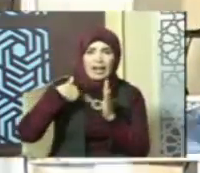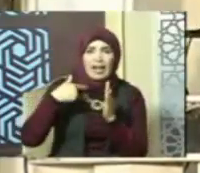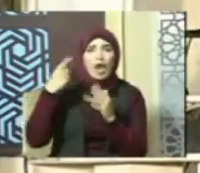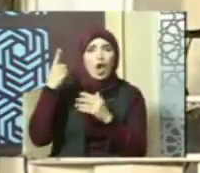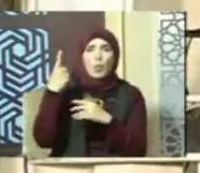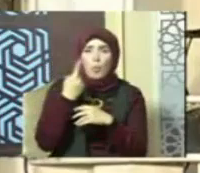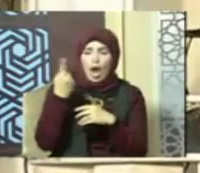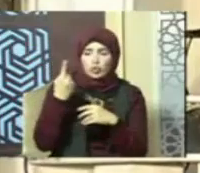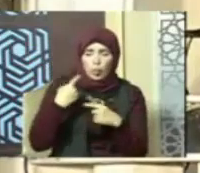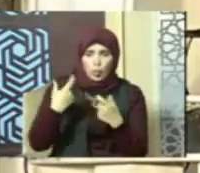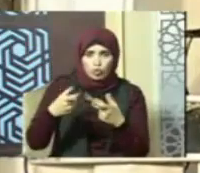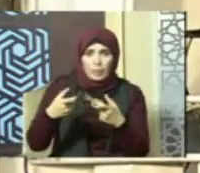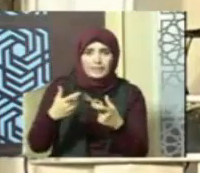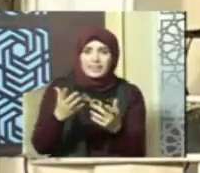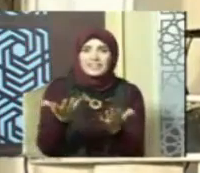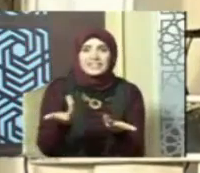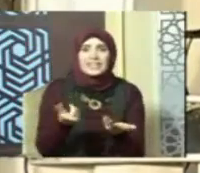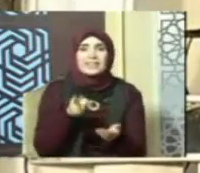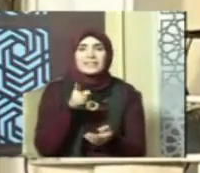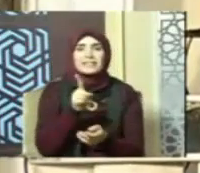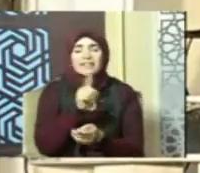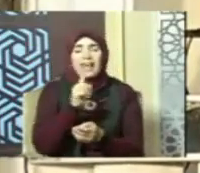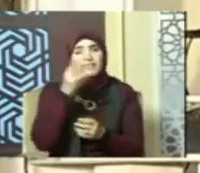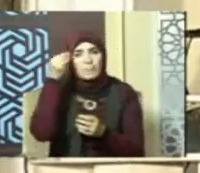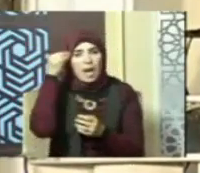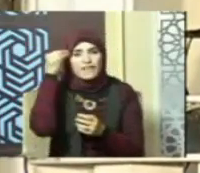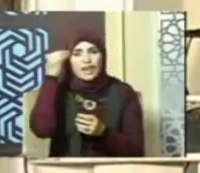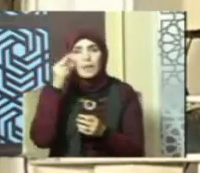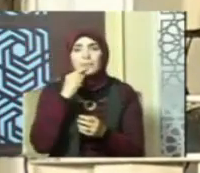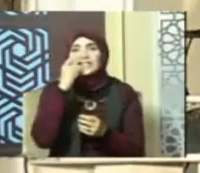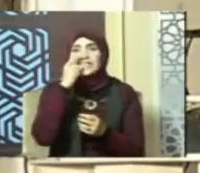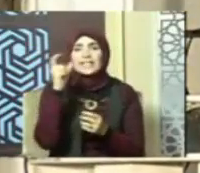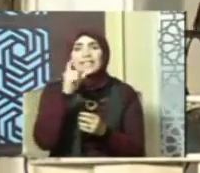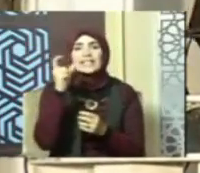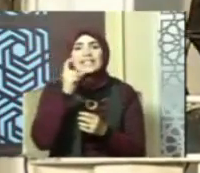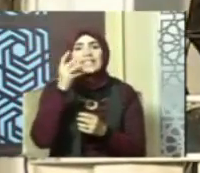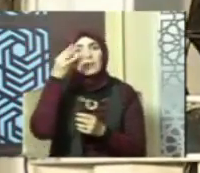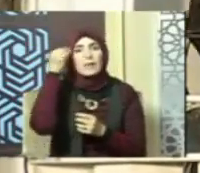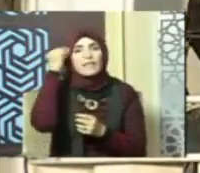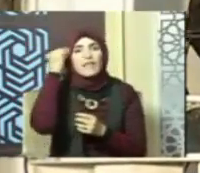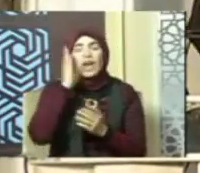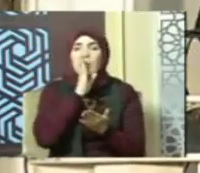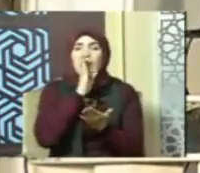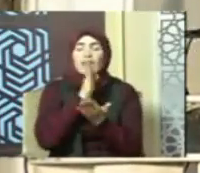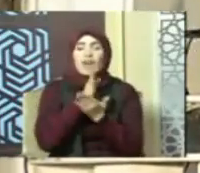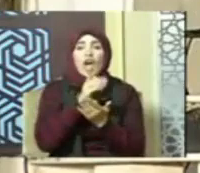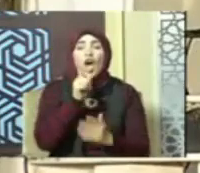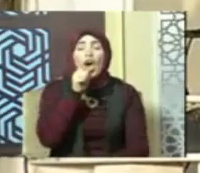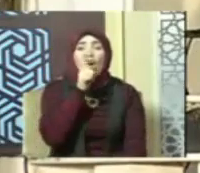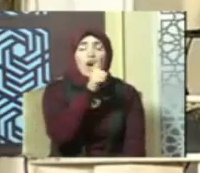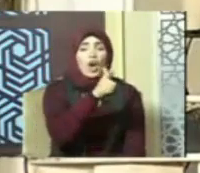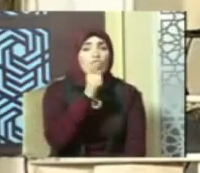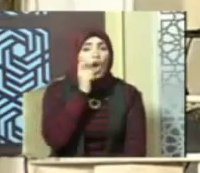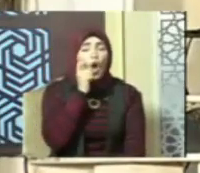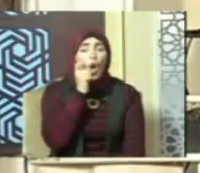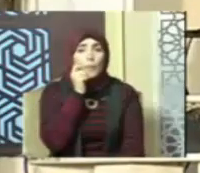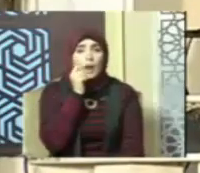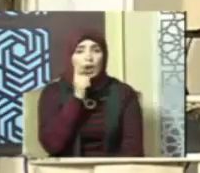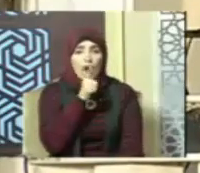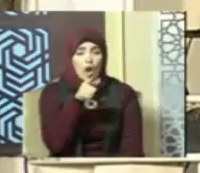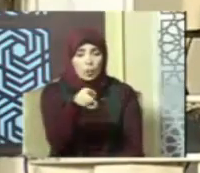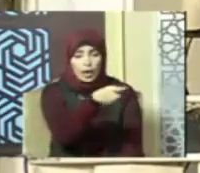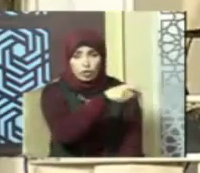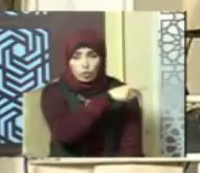فهم الإسلام فهما حقيقيا لأخذ بالأسباب. قال لهم سيدنا عمر: أنتم